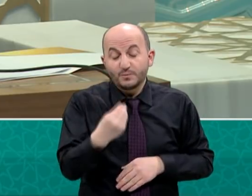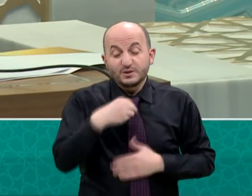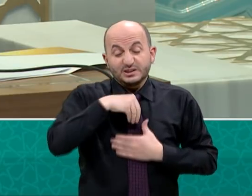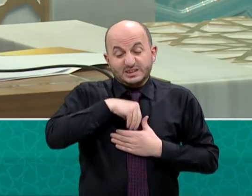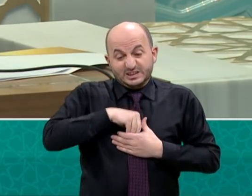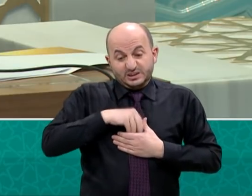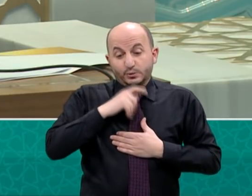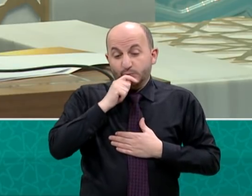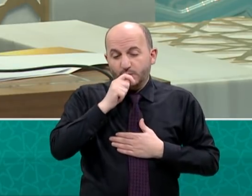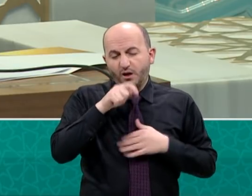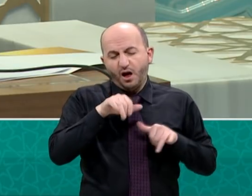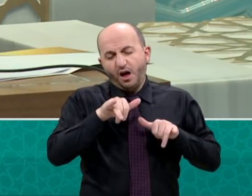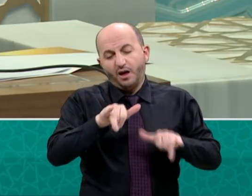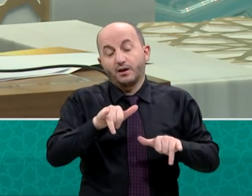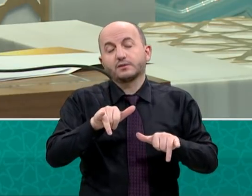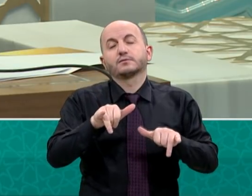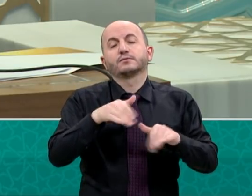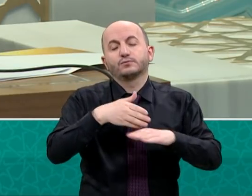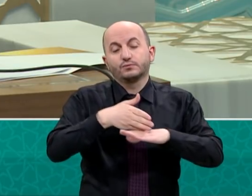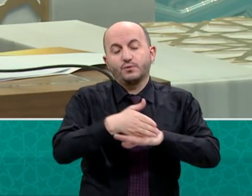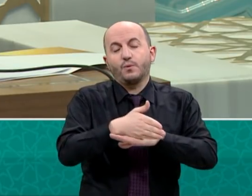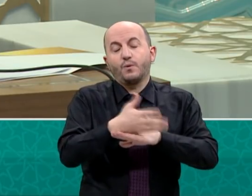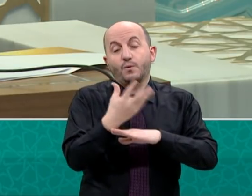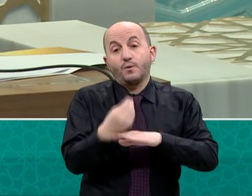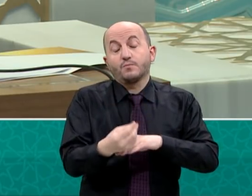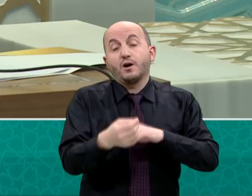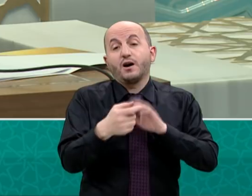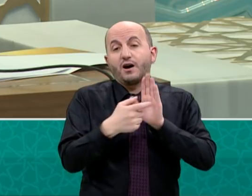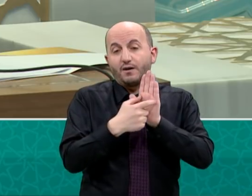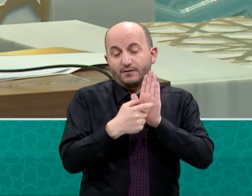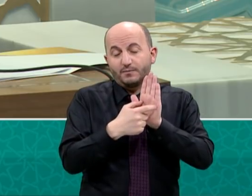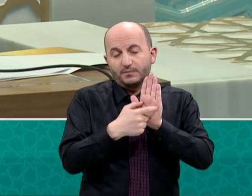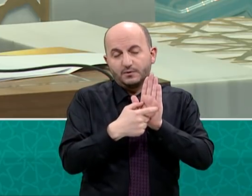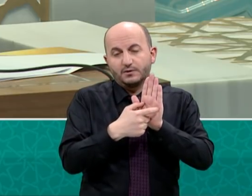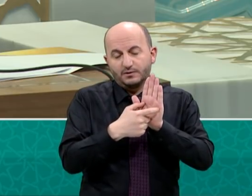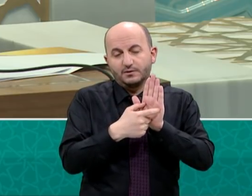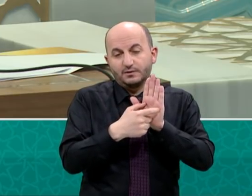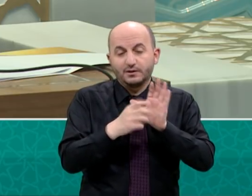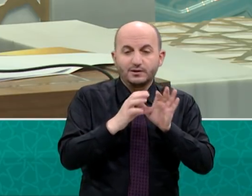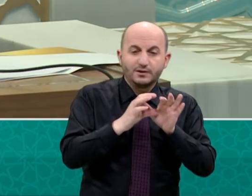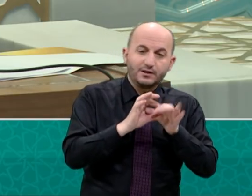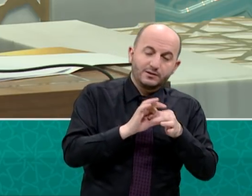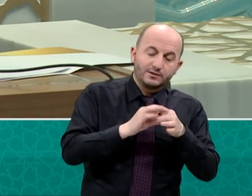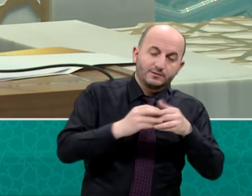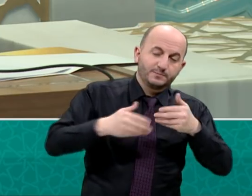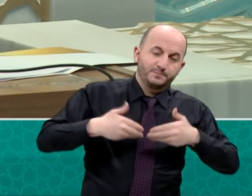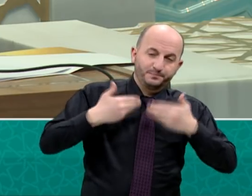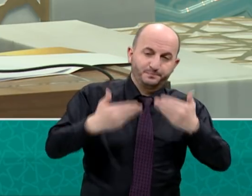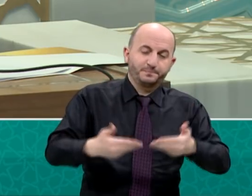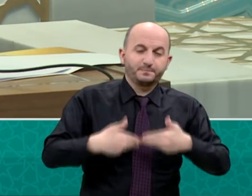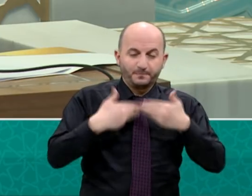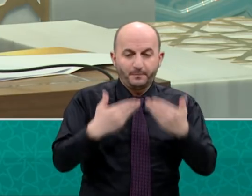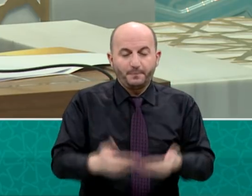özüyle sözüyle bir olma kavramı üzerinden inşallah bugün sohbetimizi devam